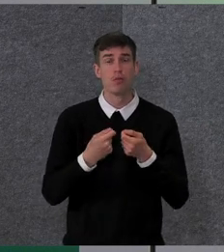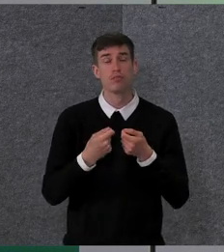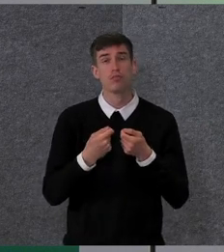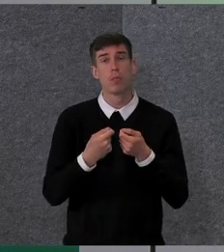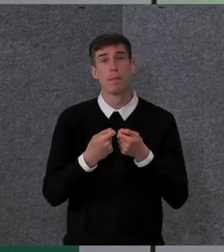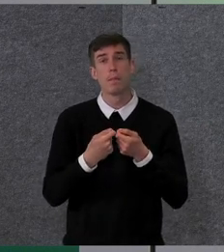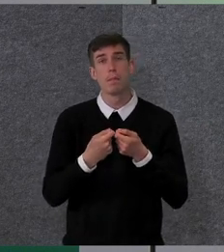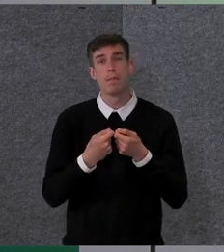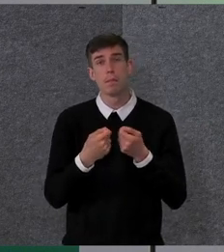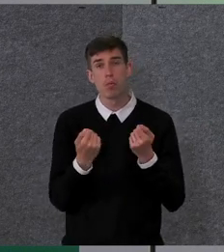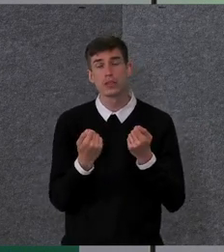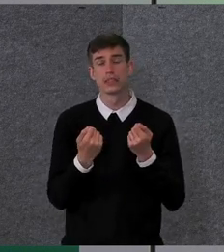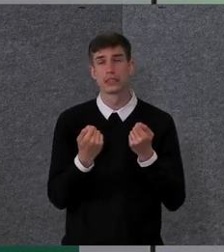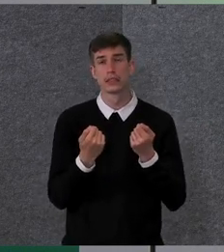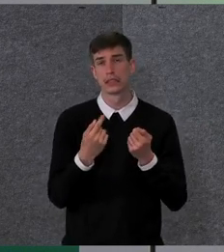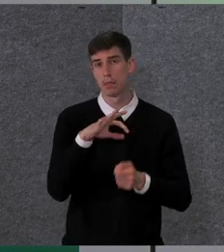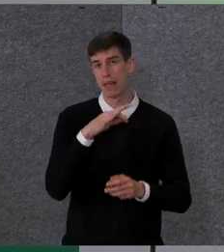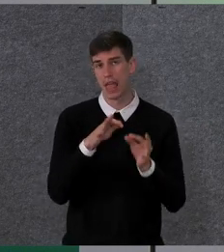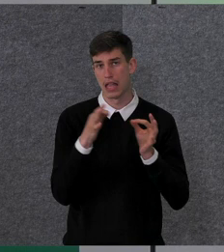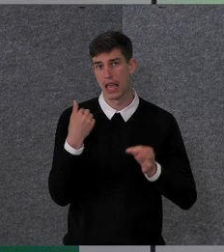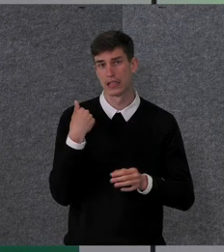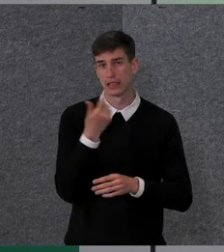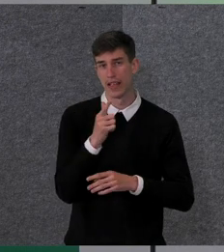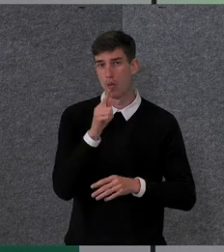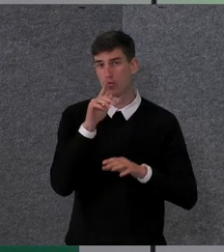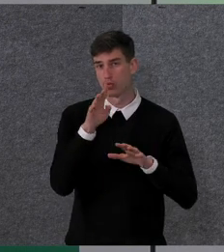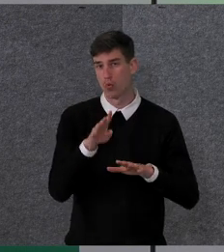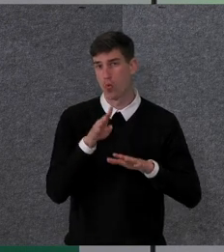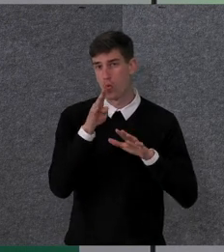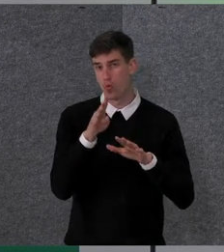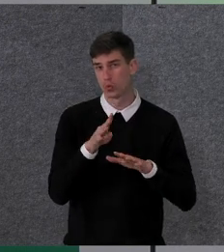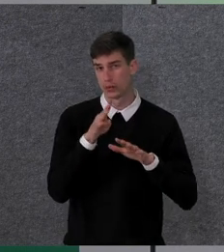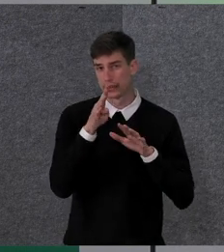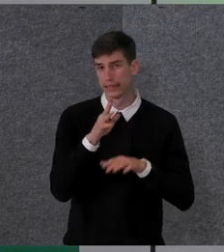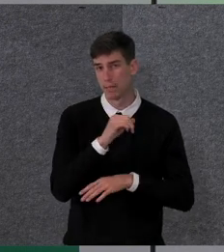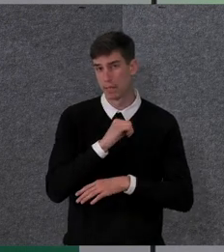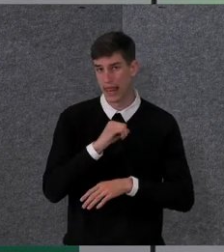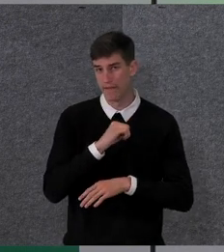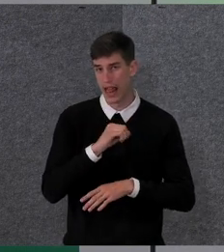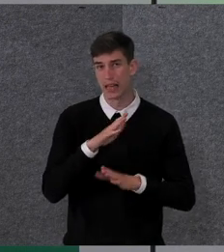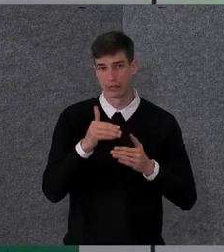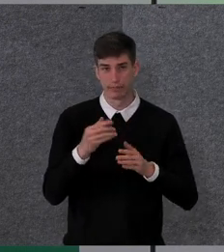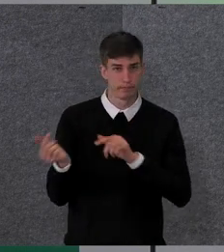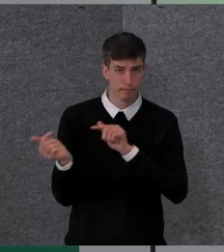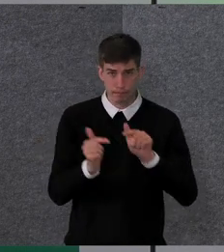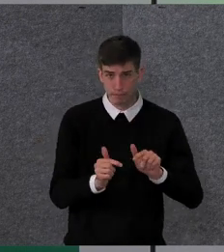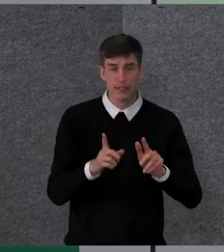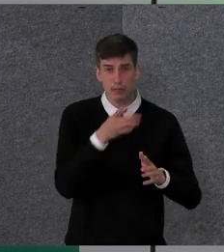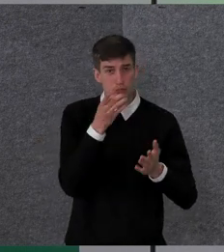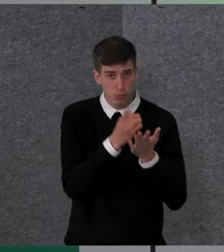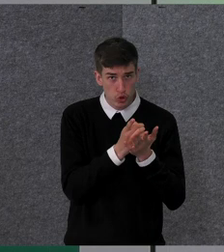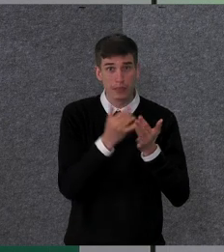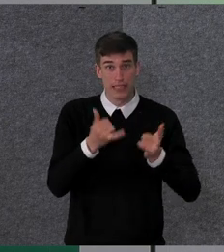der Bundesparteitag 2019 in Bielefeld Satzungsänderungen beschlossen hat, die wir hier als Landesverband